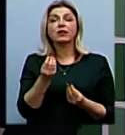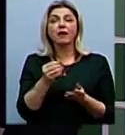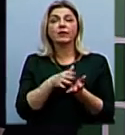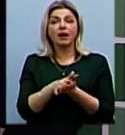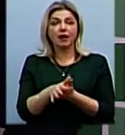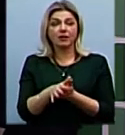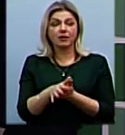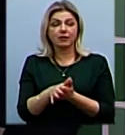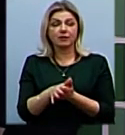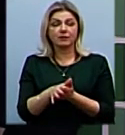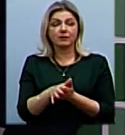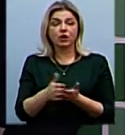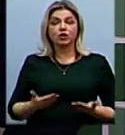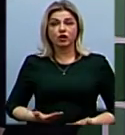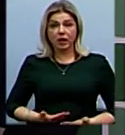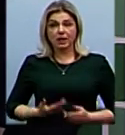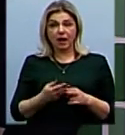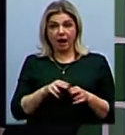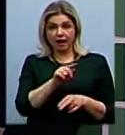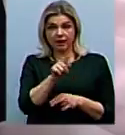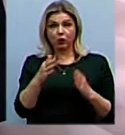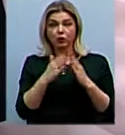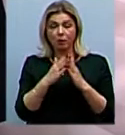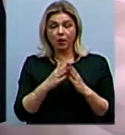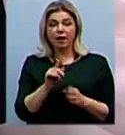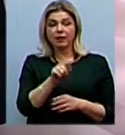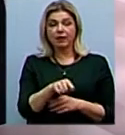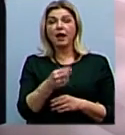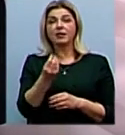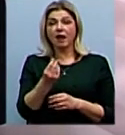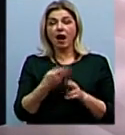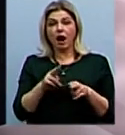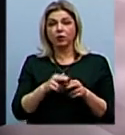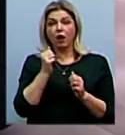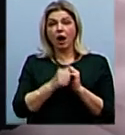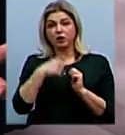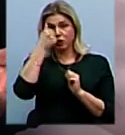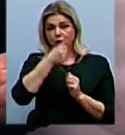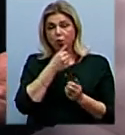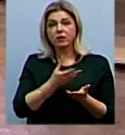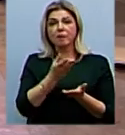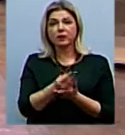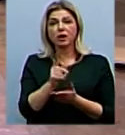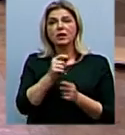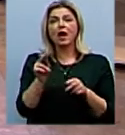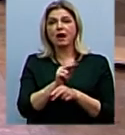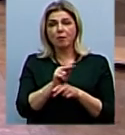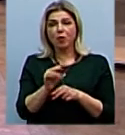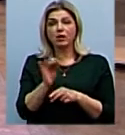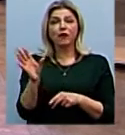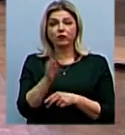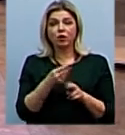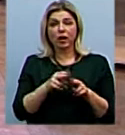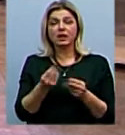втратили мешканці цих будинків. Тих грошей, які вони щороку платили за ремонт і того, і того, і того, і того. І ці всі гроші